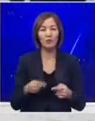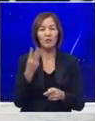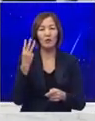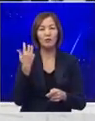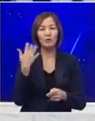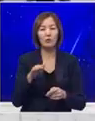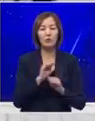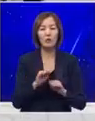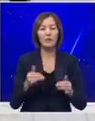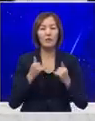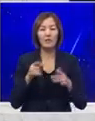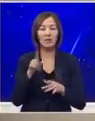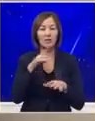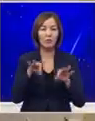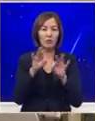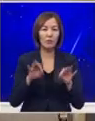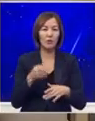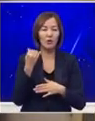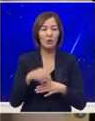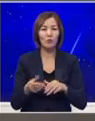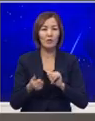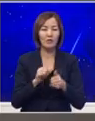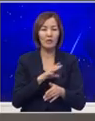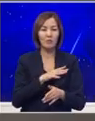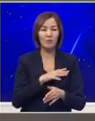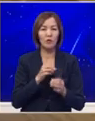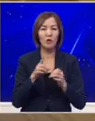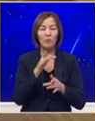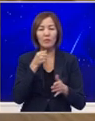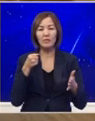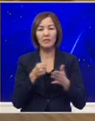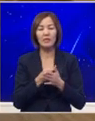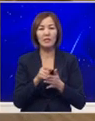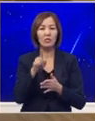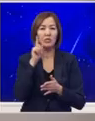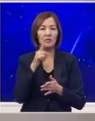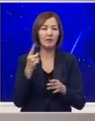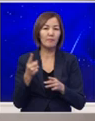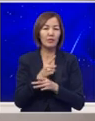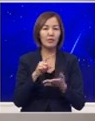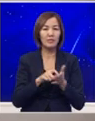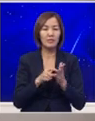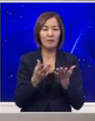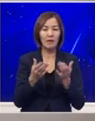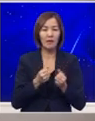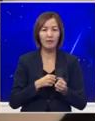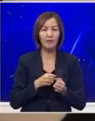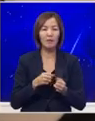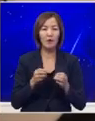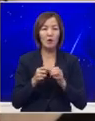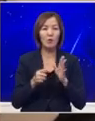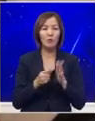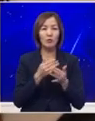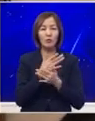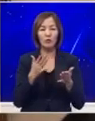орынға шақталған жас өнерпаздар орталығына айналып отыр. Мұнда 11 жасқа дейінгі жеткіншектер бірінші сыныпқа қабылданып, өнердің